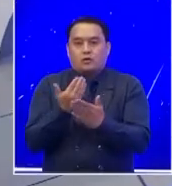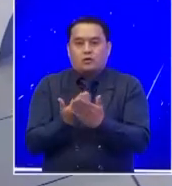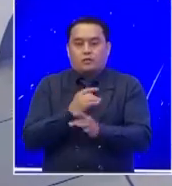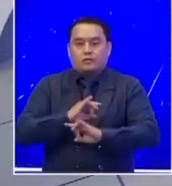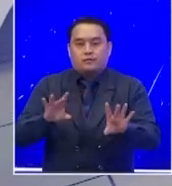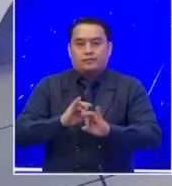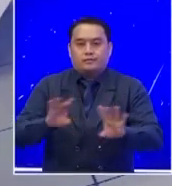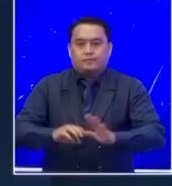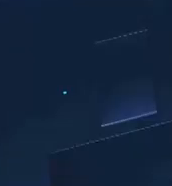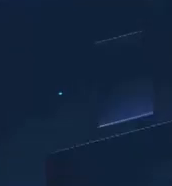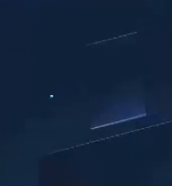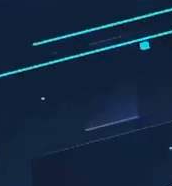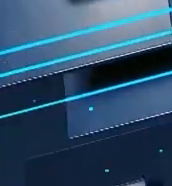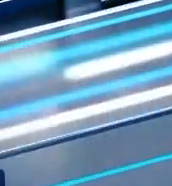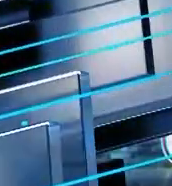сегодня.